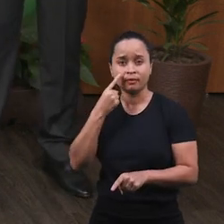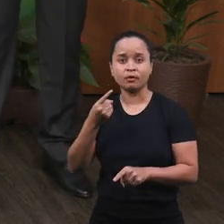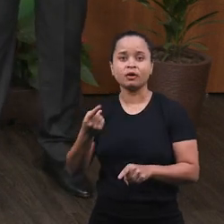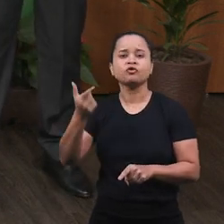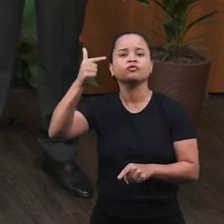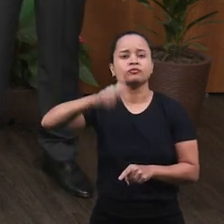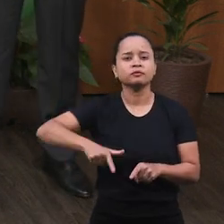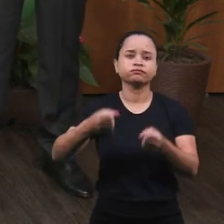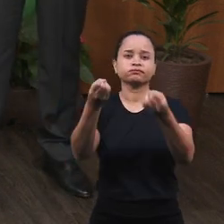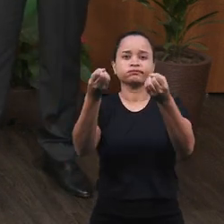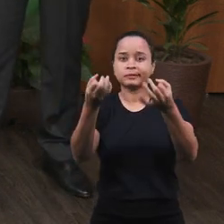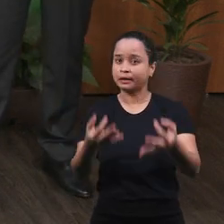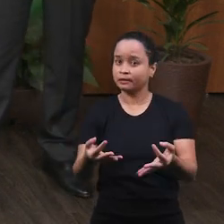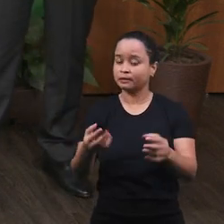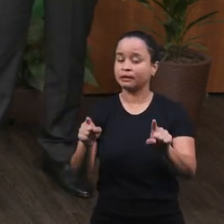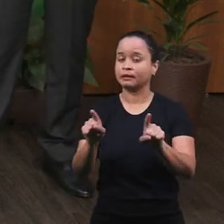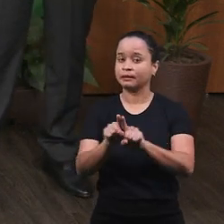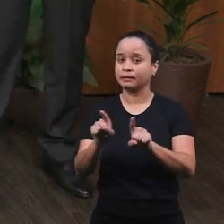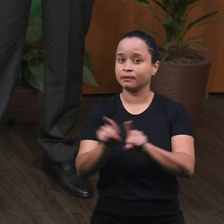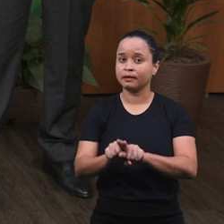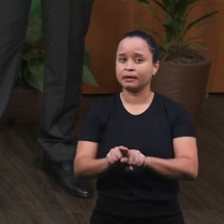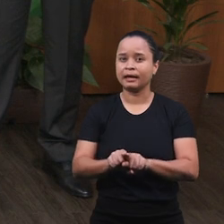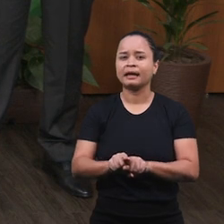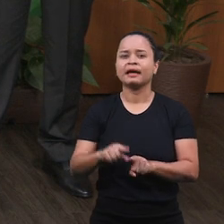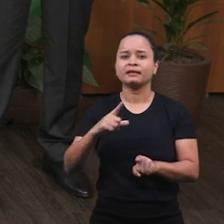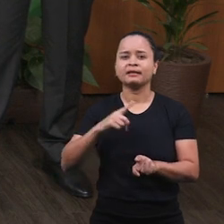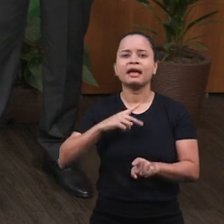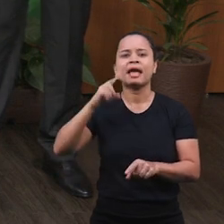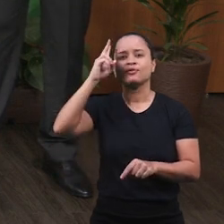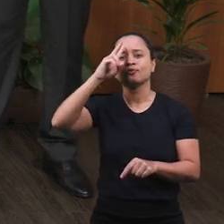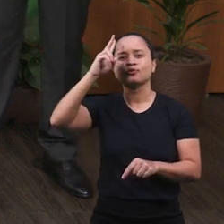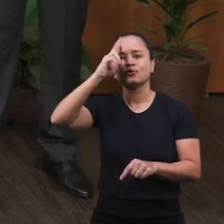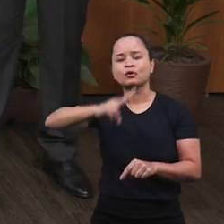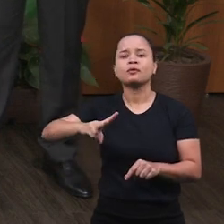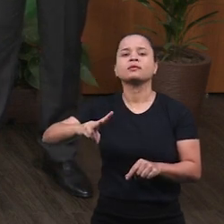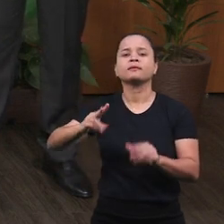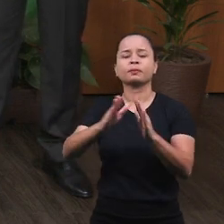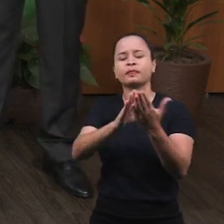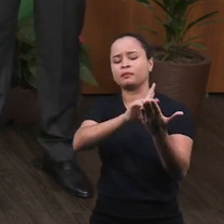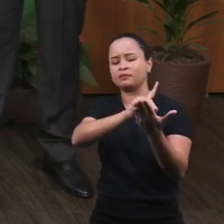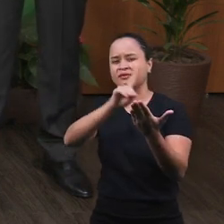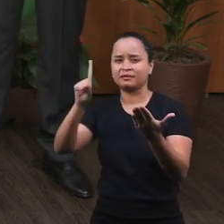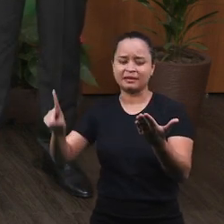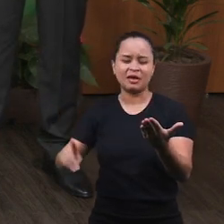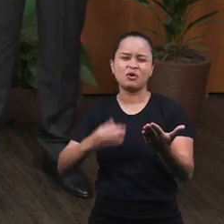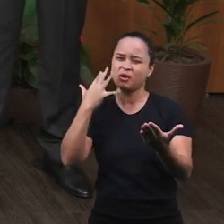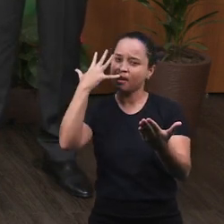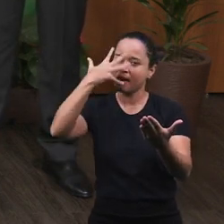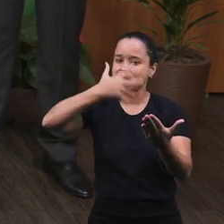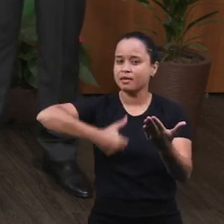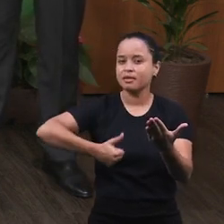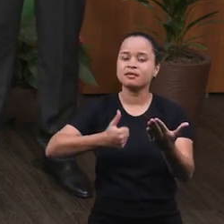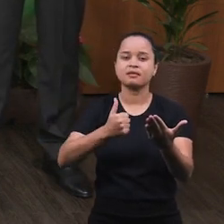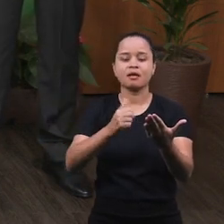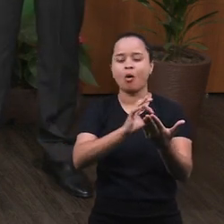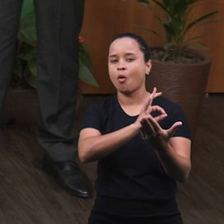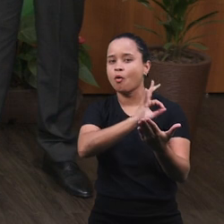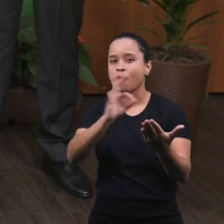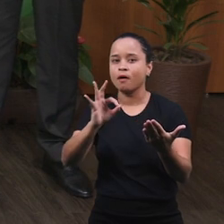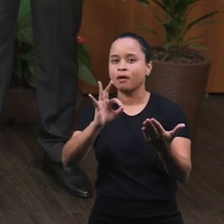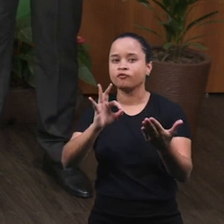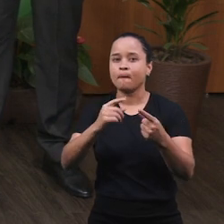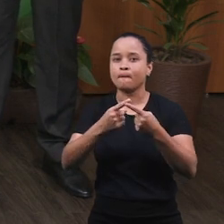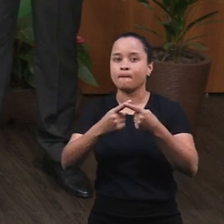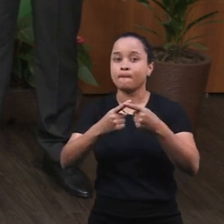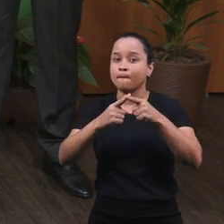et cela nous met en évidence, que malgré les histoires bibliques être très belles, le